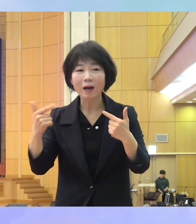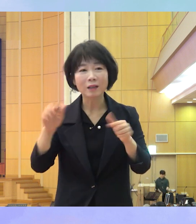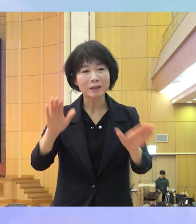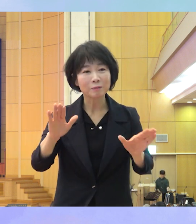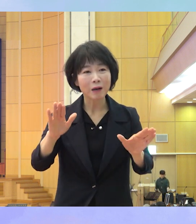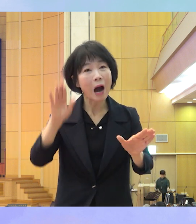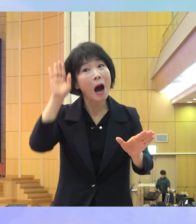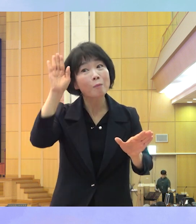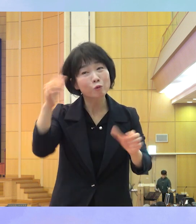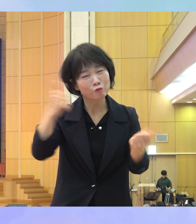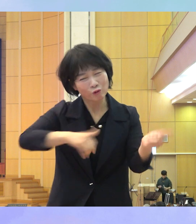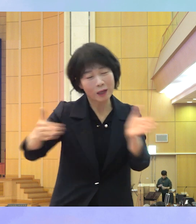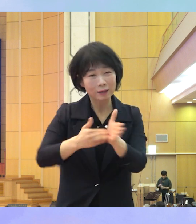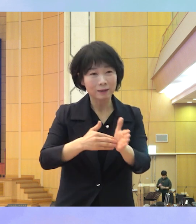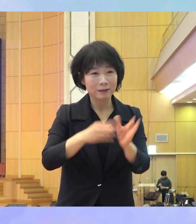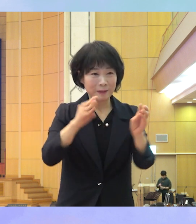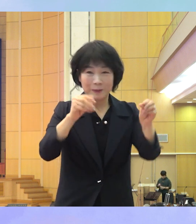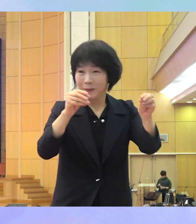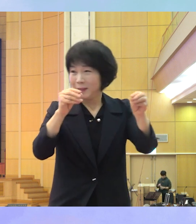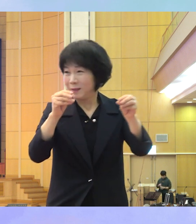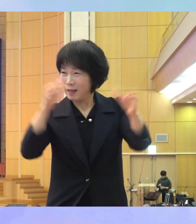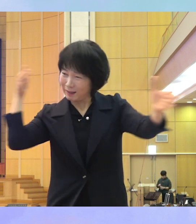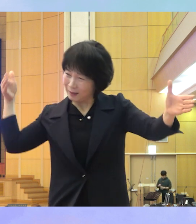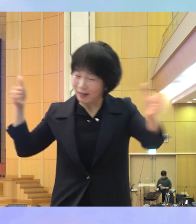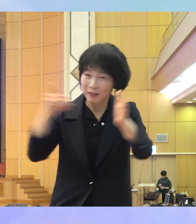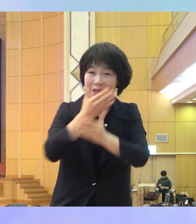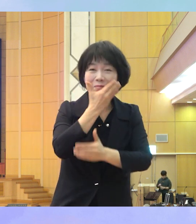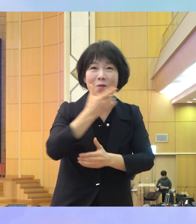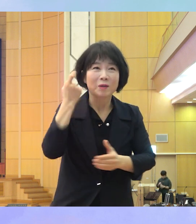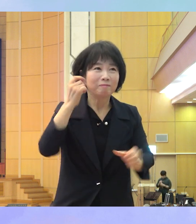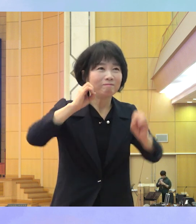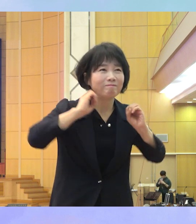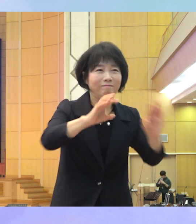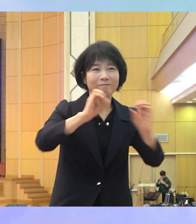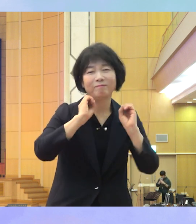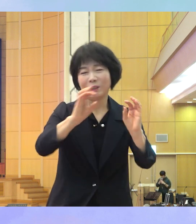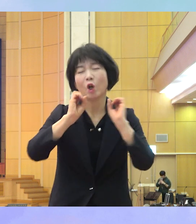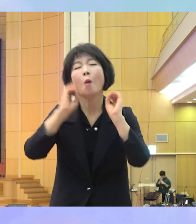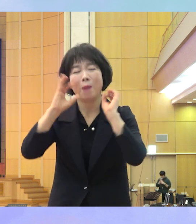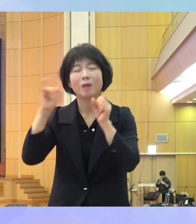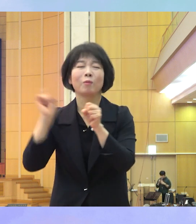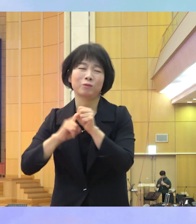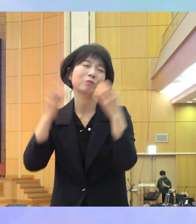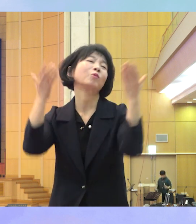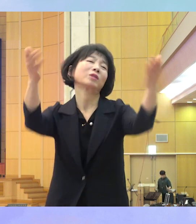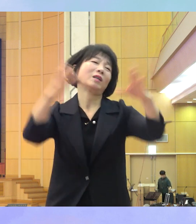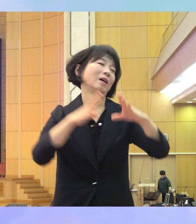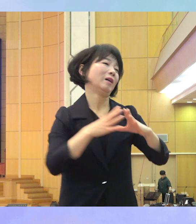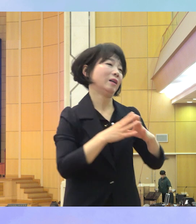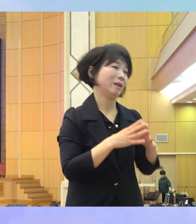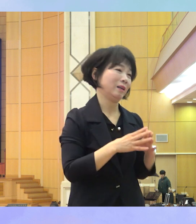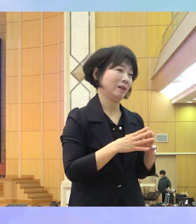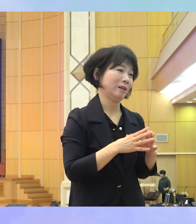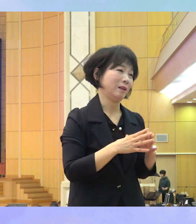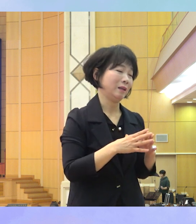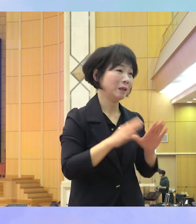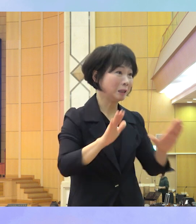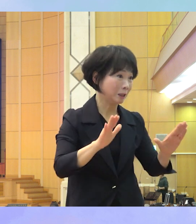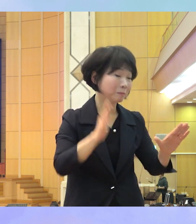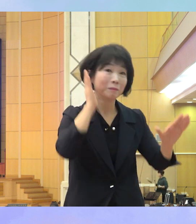땅끝까지 증거하라고 주님이 주신 것이고, 마태복음 24장 13절에 보더라도 이